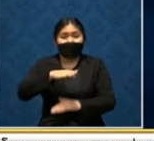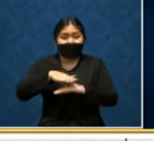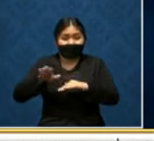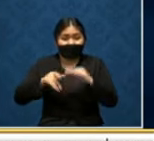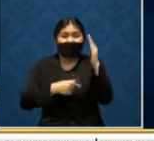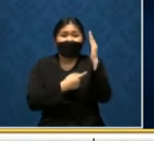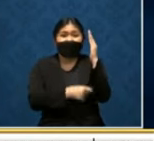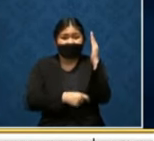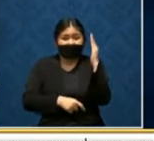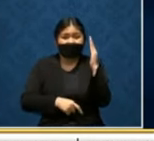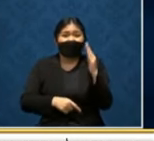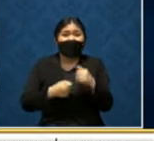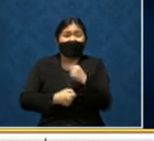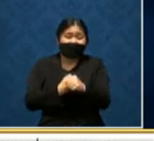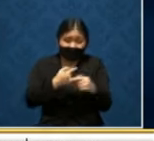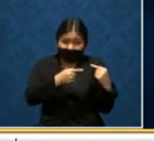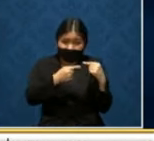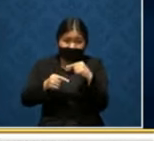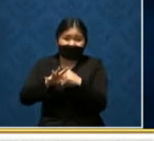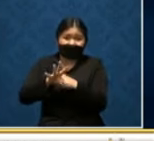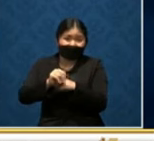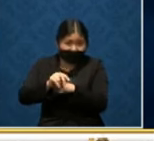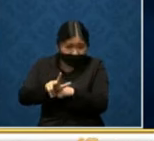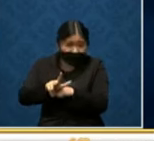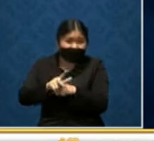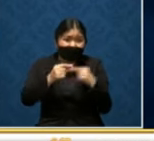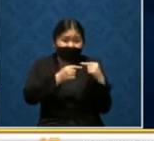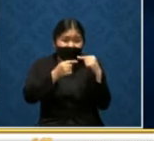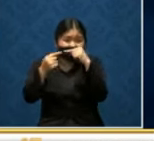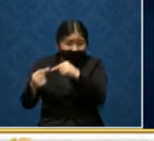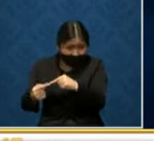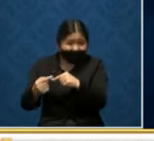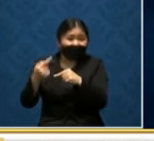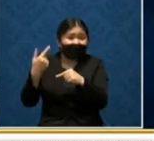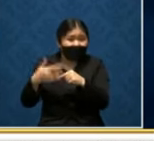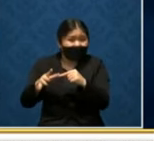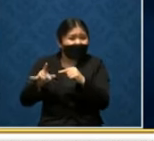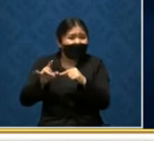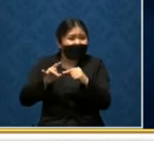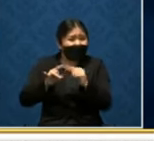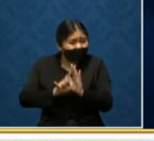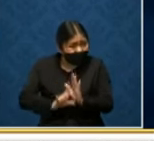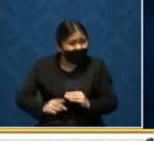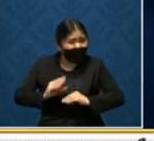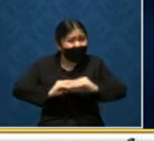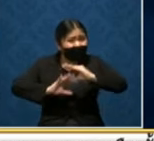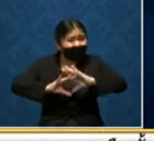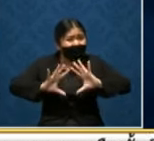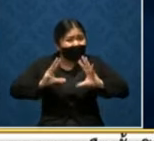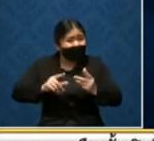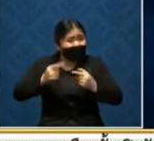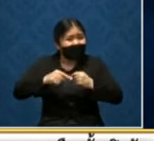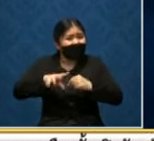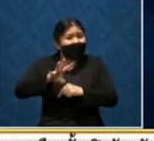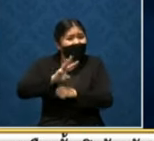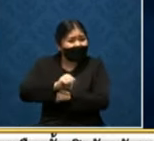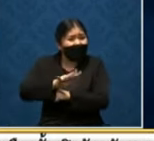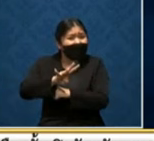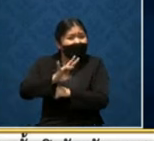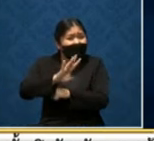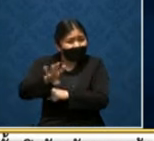ต่อมาก็ยังอยู่ที่ 43บาท 69สตางค์ปี 63ต่อมาจนสิ้นสุดโครงการก็ยัง44บาท 74